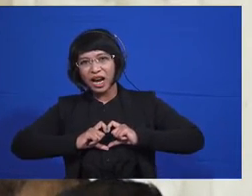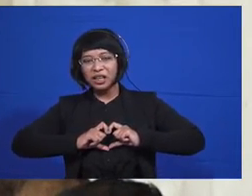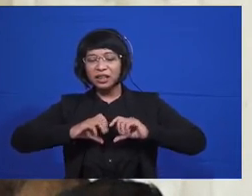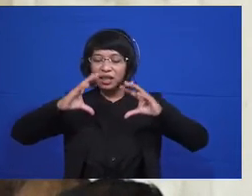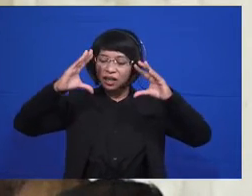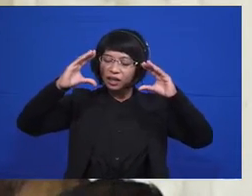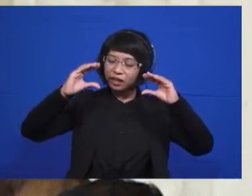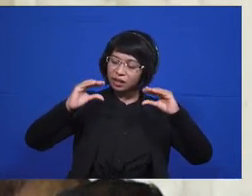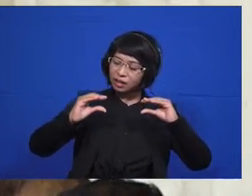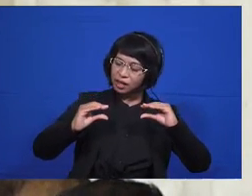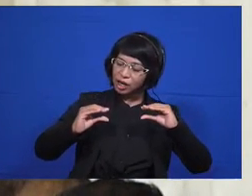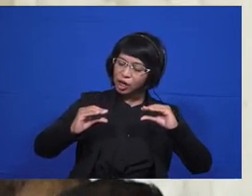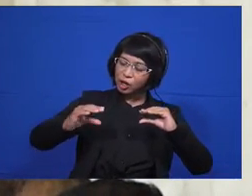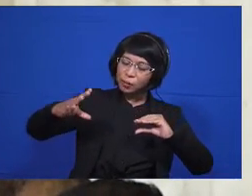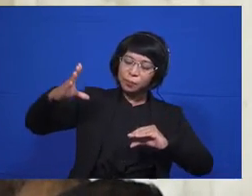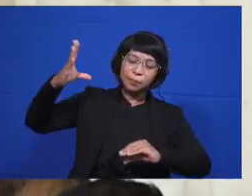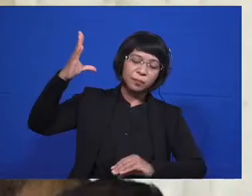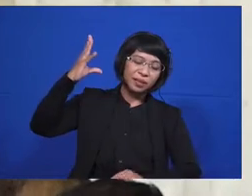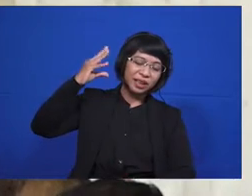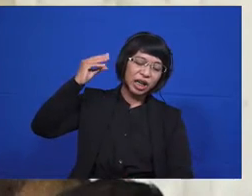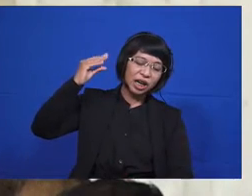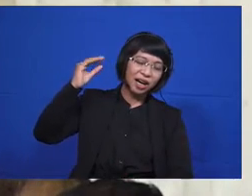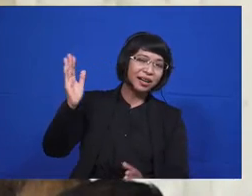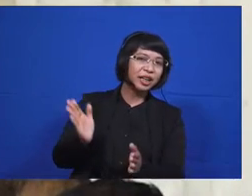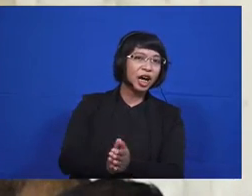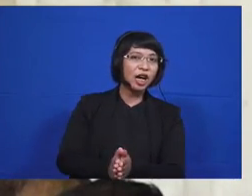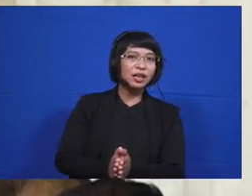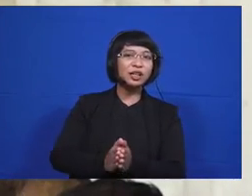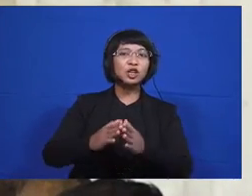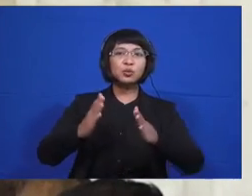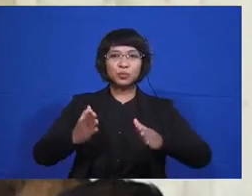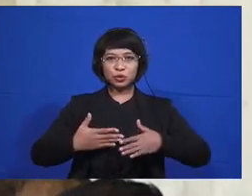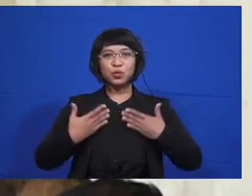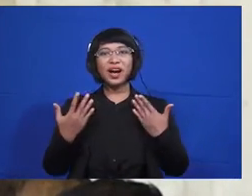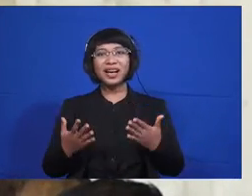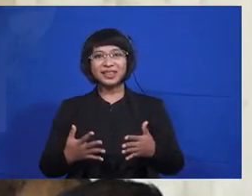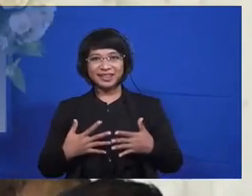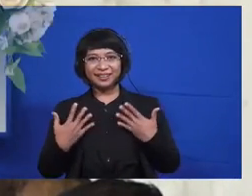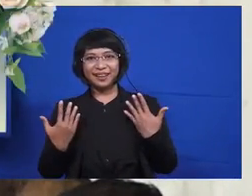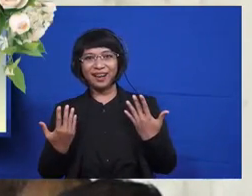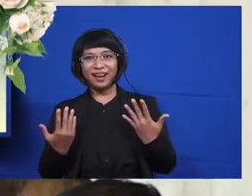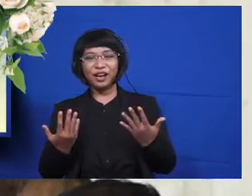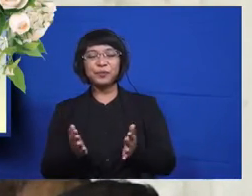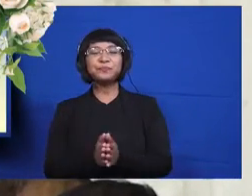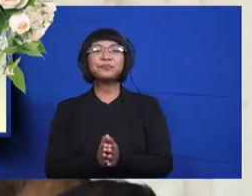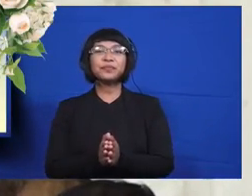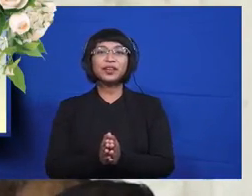mendengarnya dan bersuka cita.